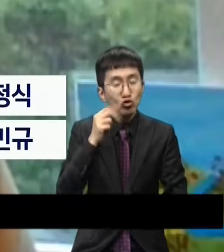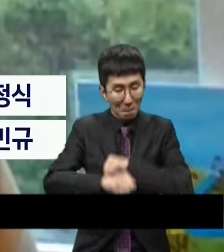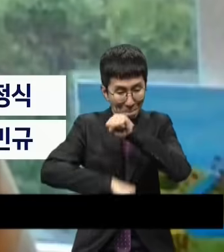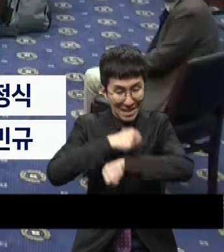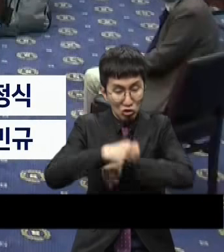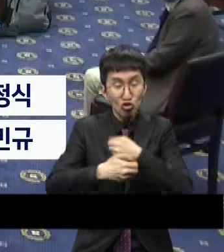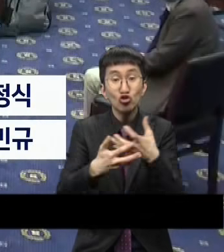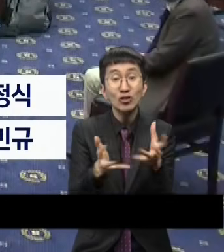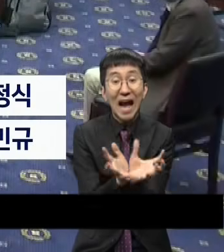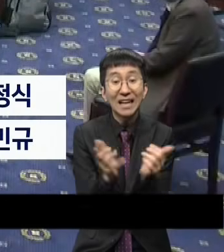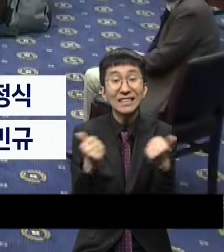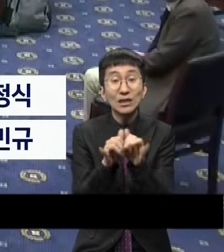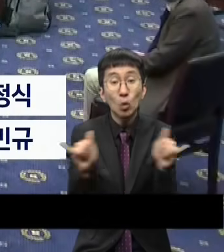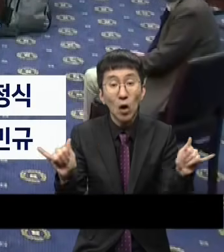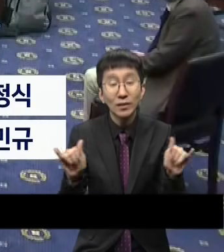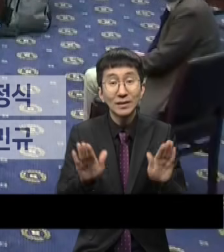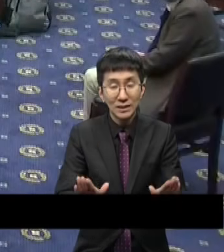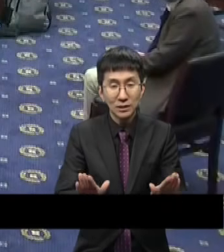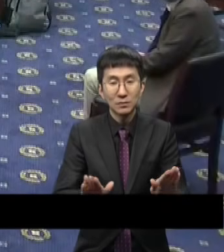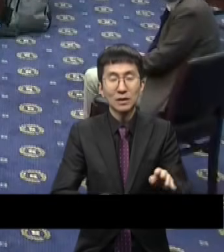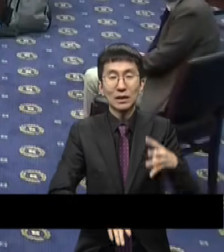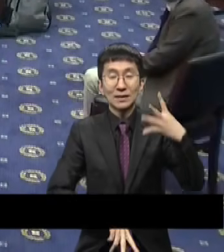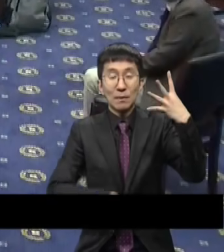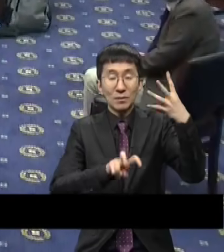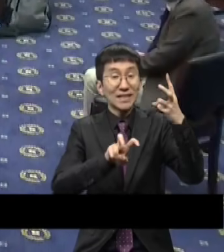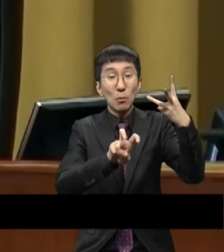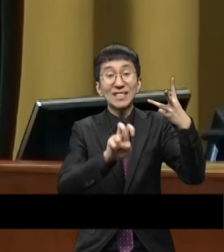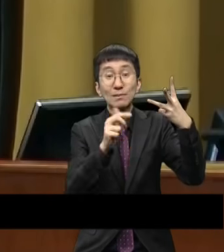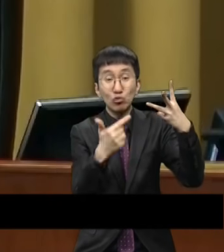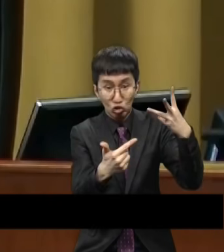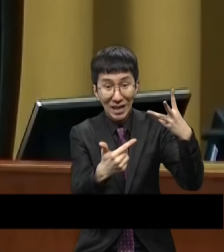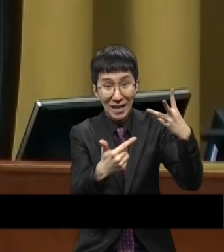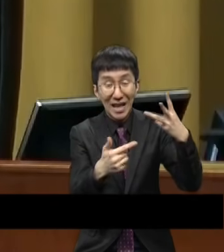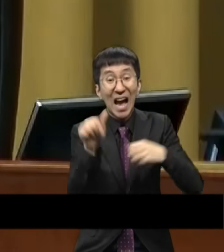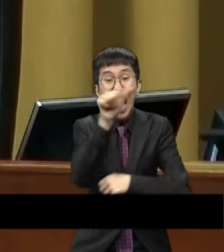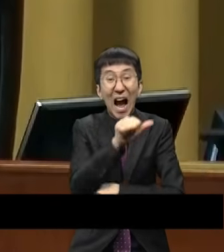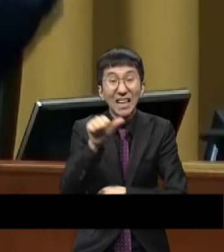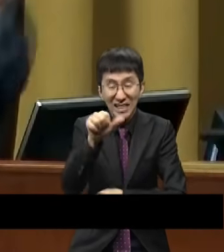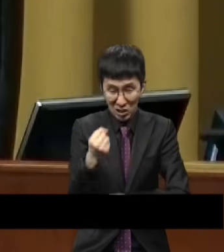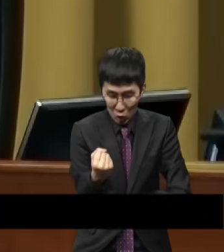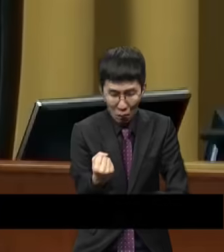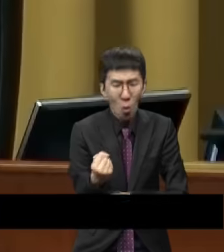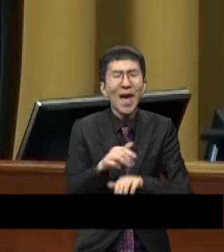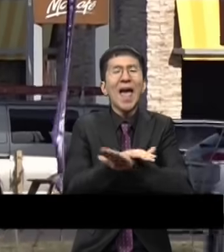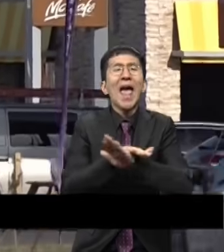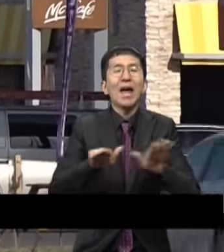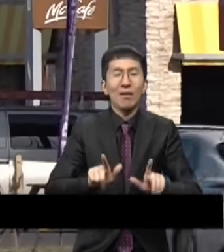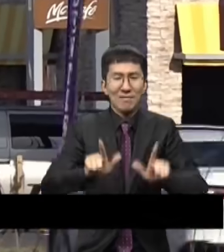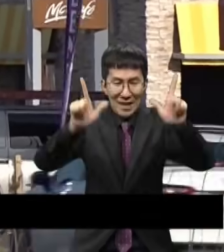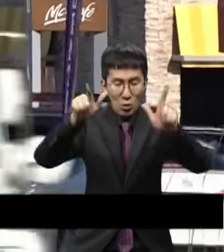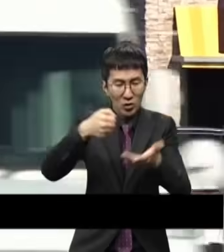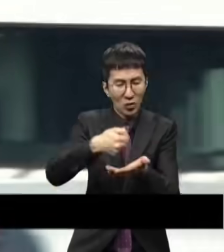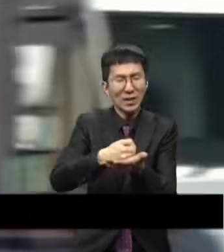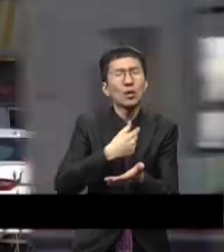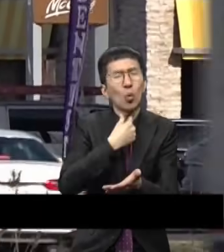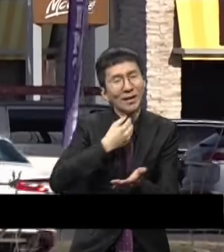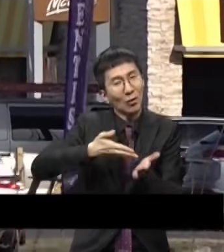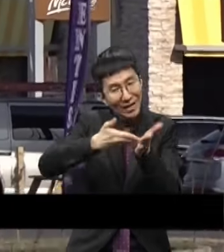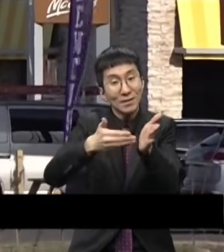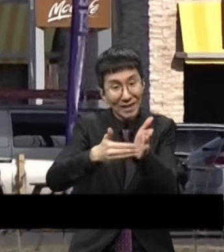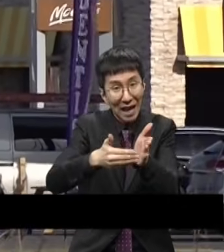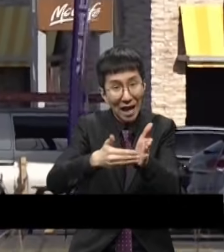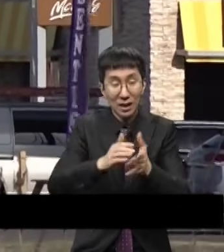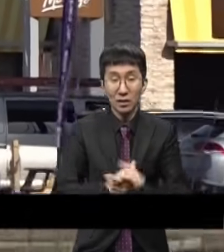의원들은 오는 26일을 아시아 증오 중단의 날로 정하자고 제안했습니다. 미국 사회에 뿌리 내리고